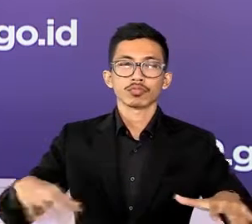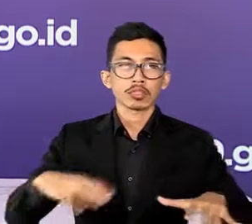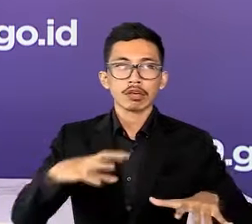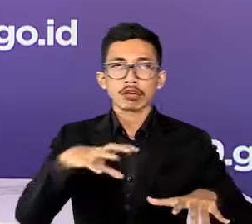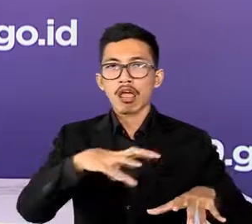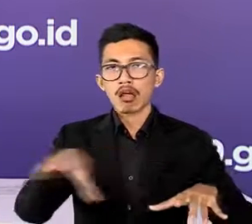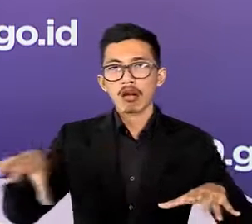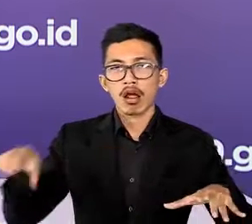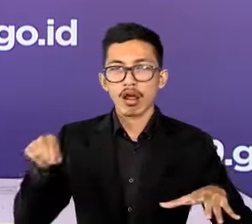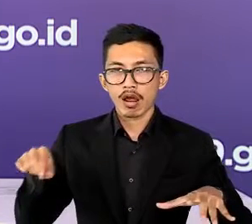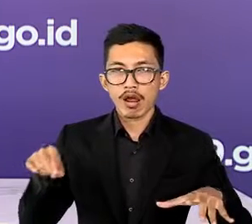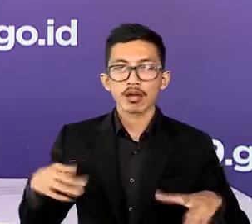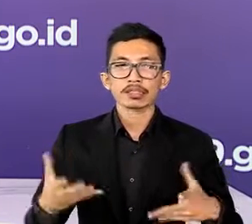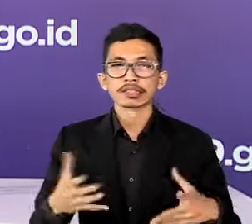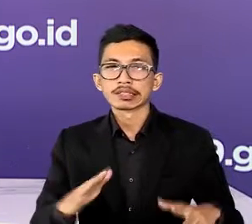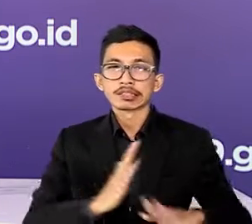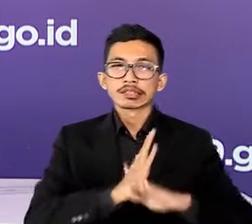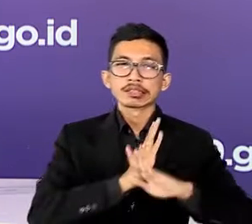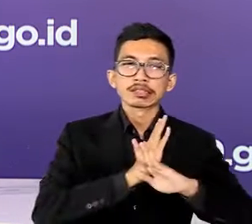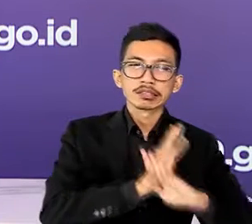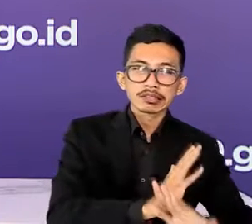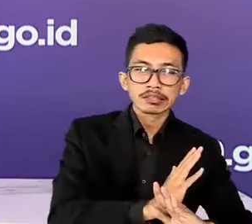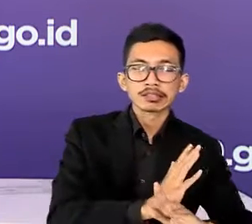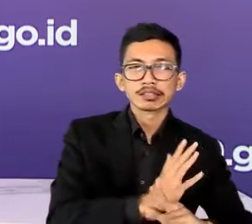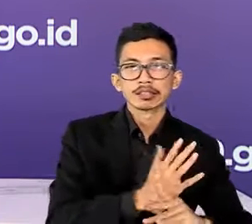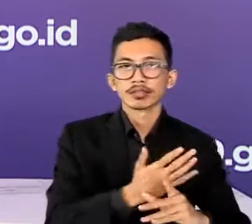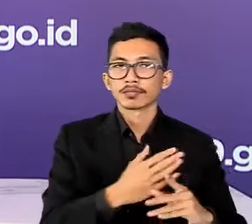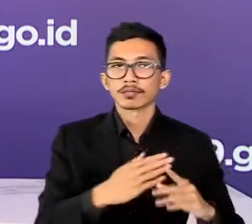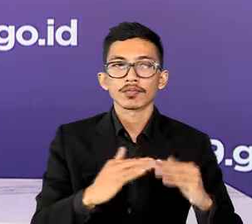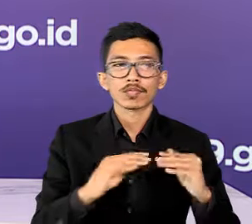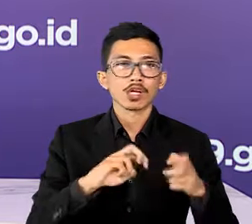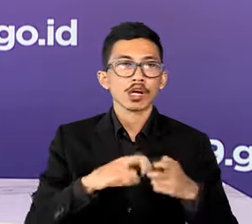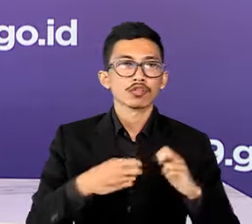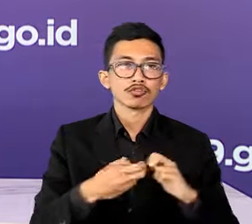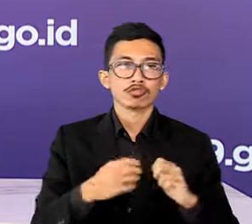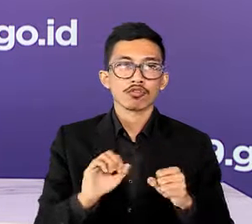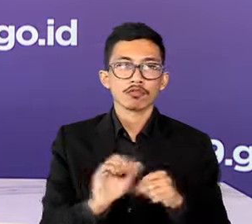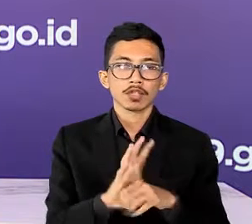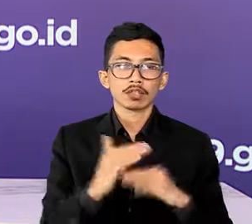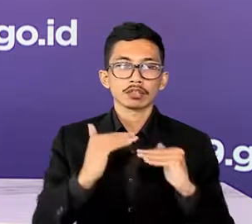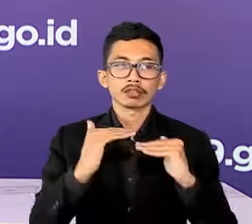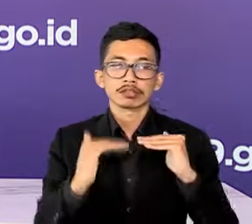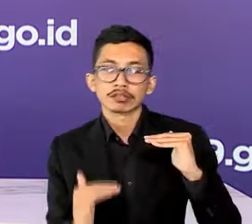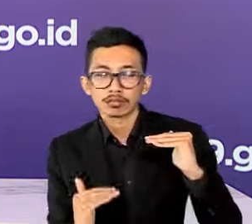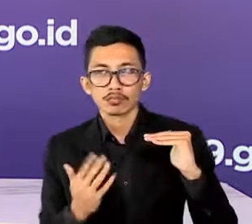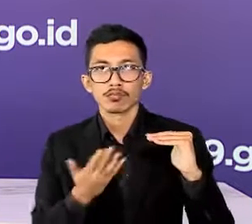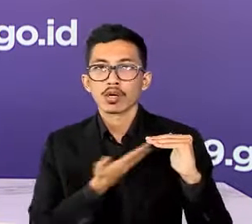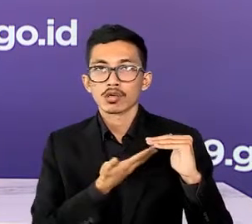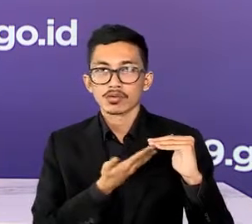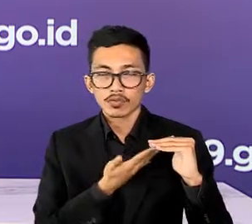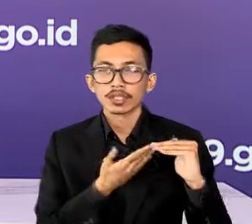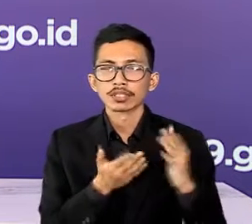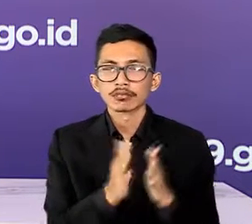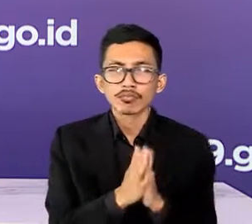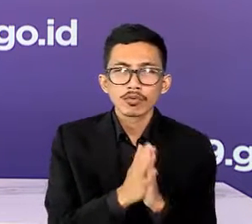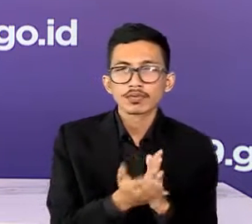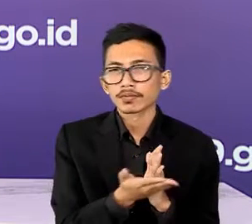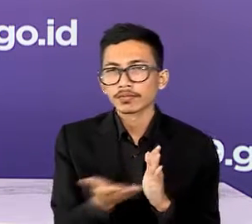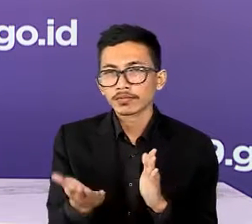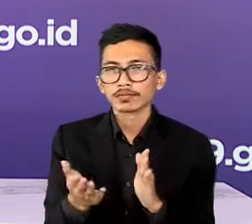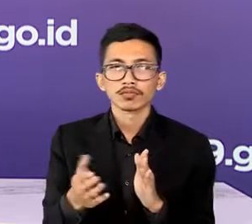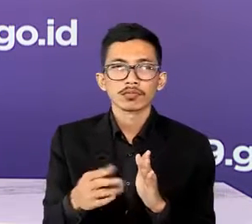meminimalisir penularan coffee 19 dan akselerasi penurunan kasus serta laju penuh dan saya mohon agar